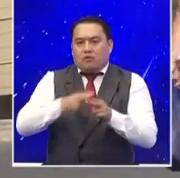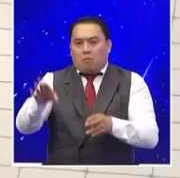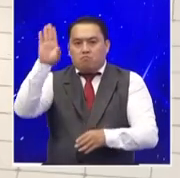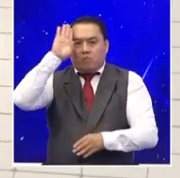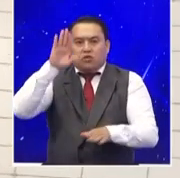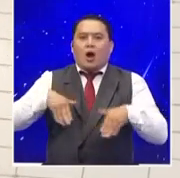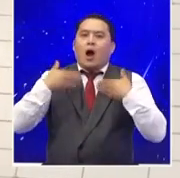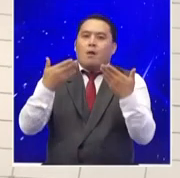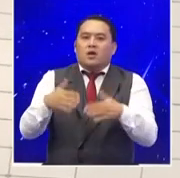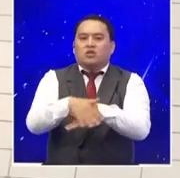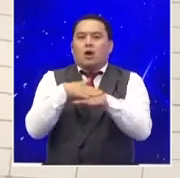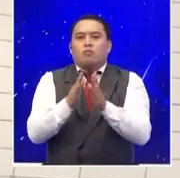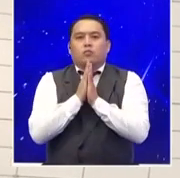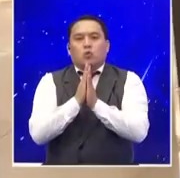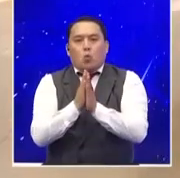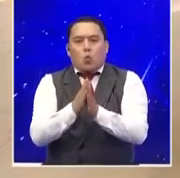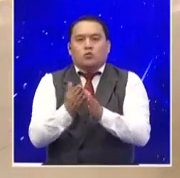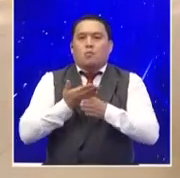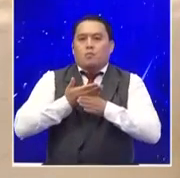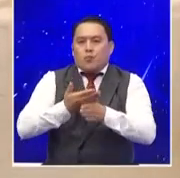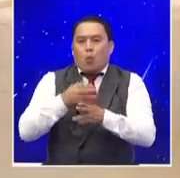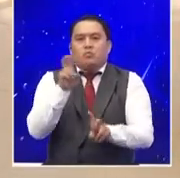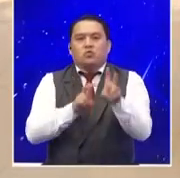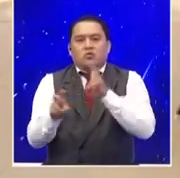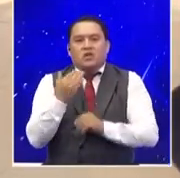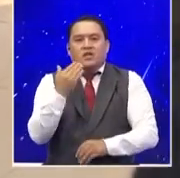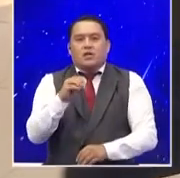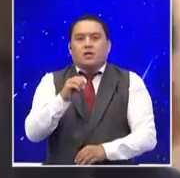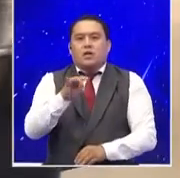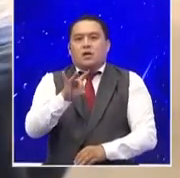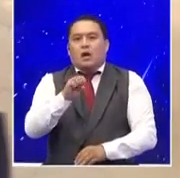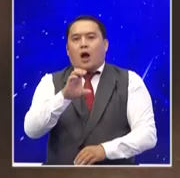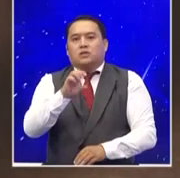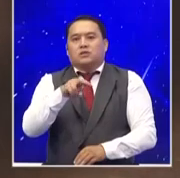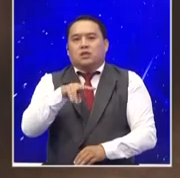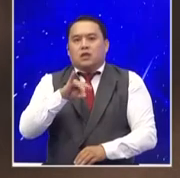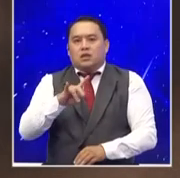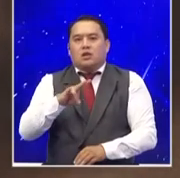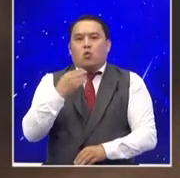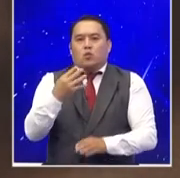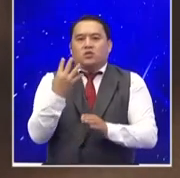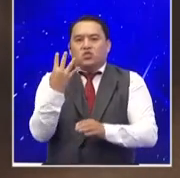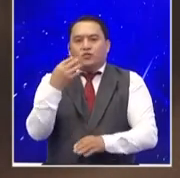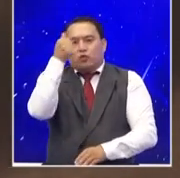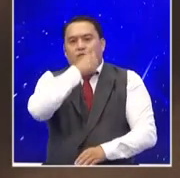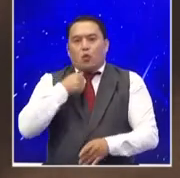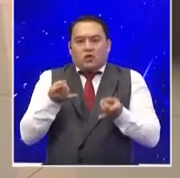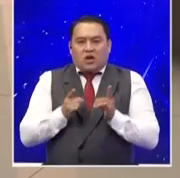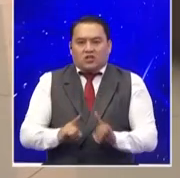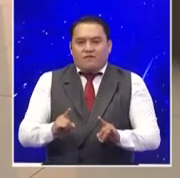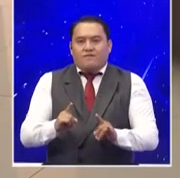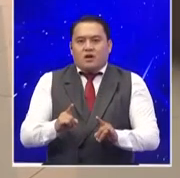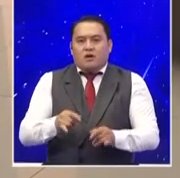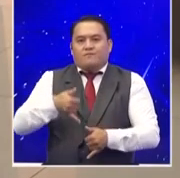также обращается к гражданам с просьбой оказать содействие в поиске их ребенка. Ярасыл Серикалиевич Жумасыл 2004 года